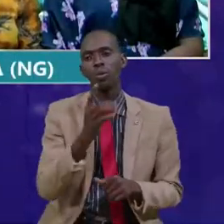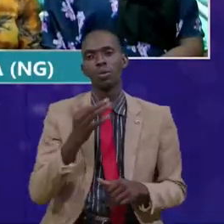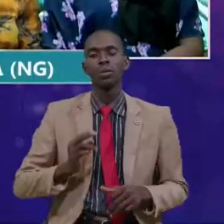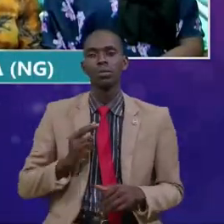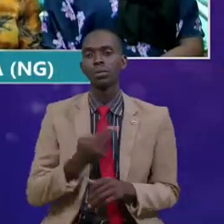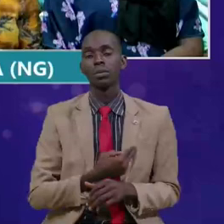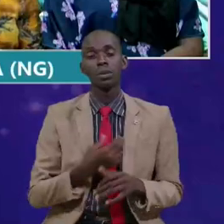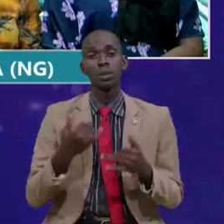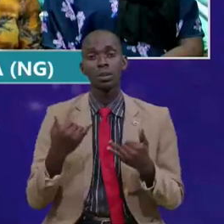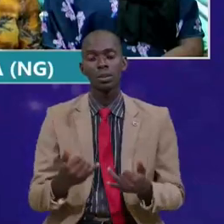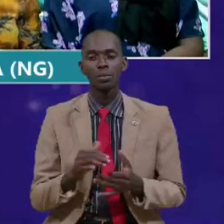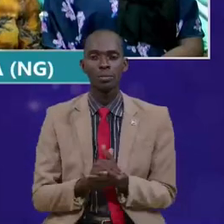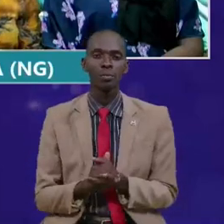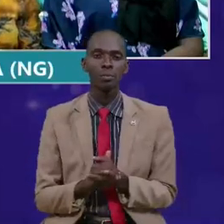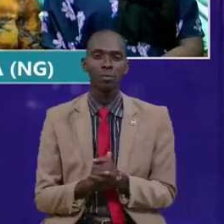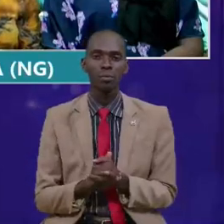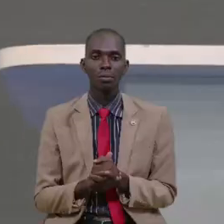vies maintenant.